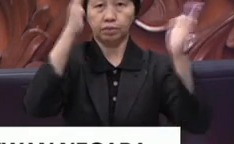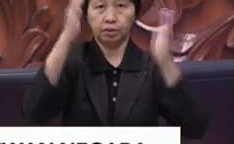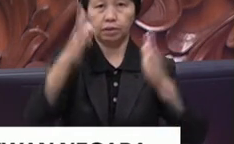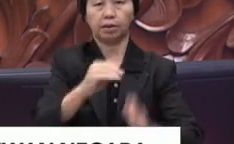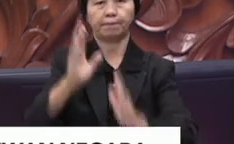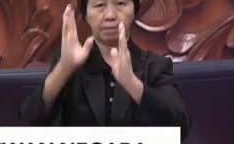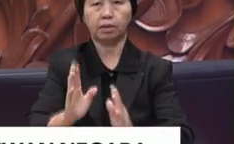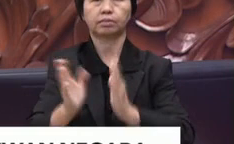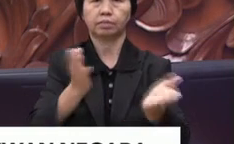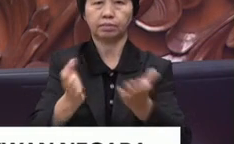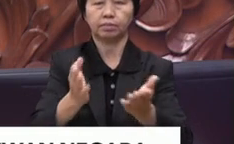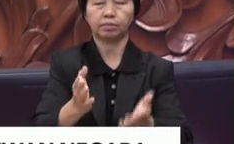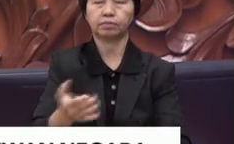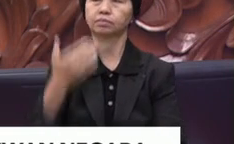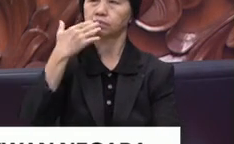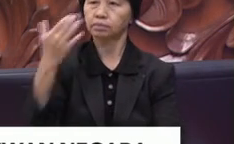bangsa